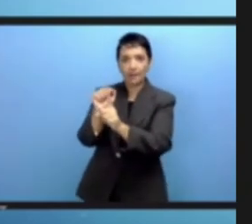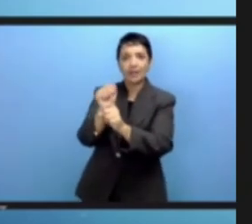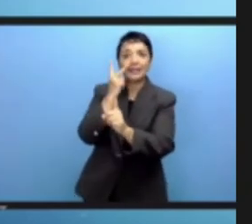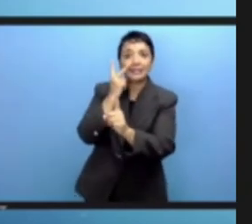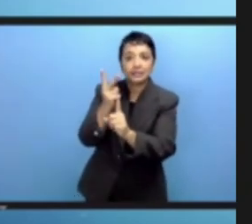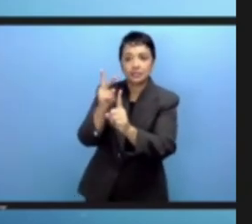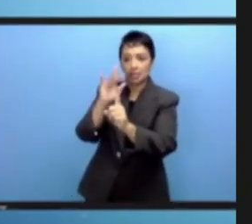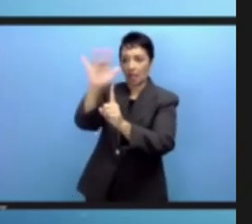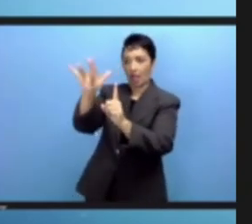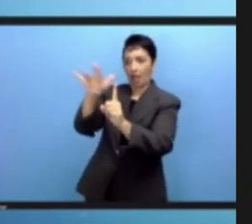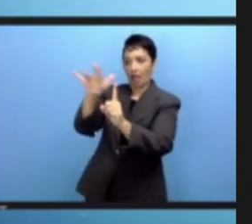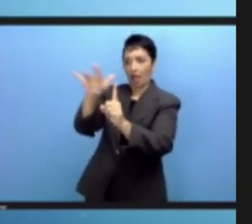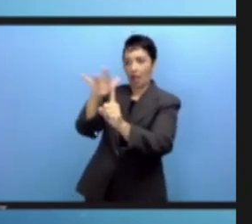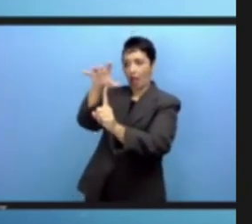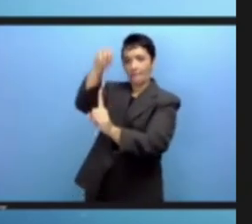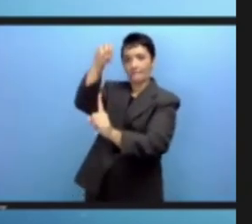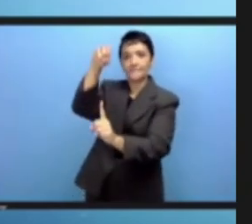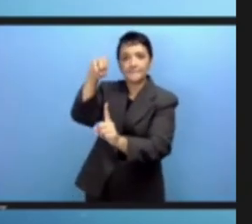l'intelligence artificielle,